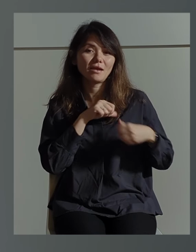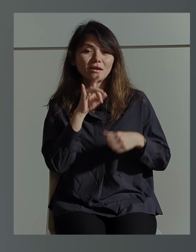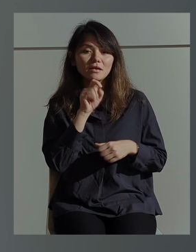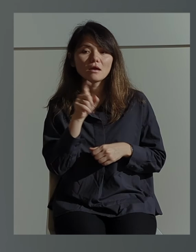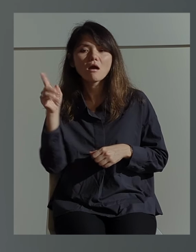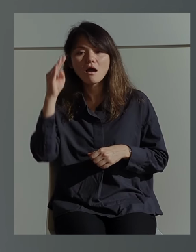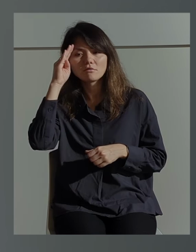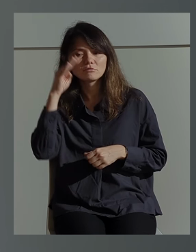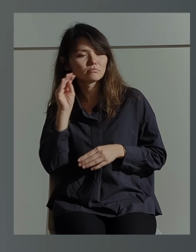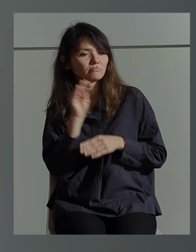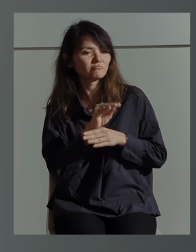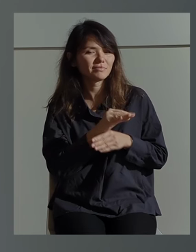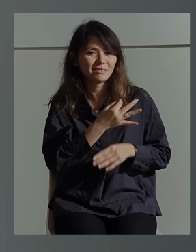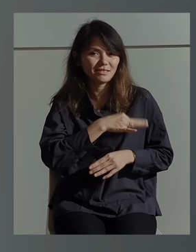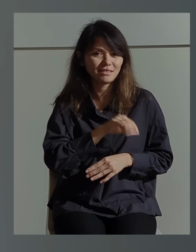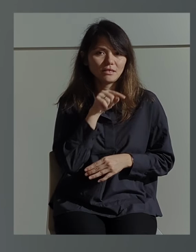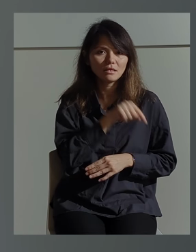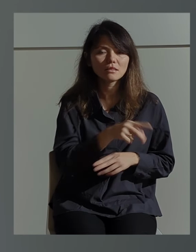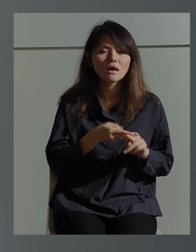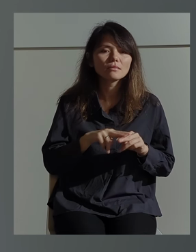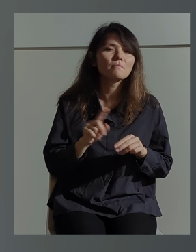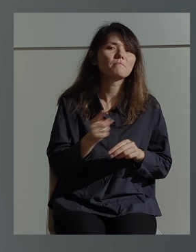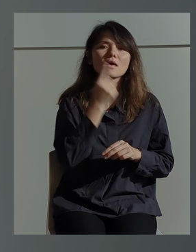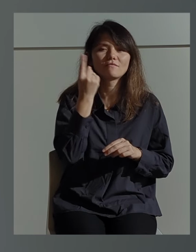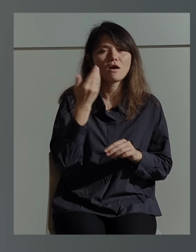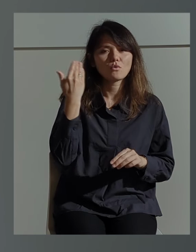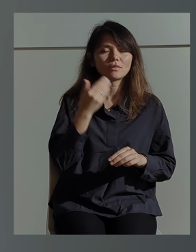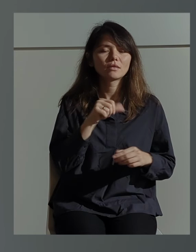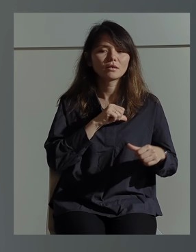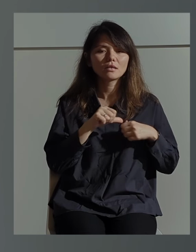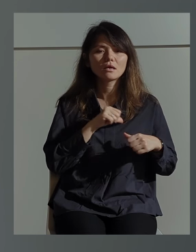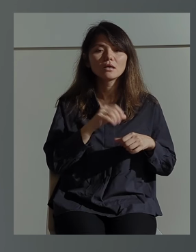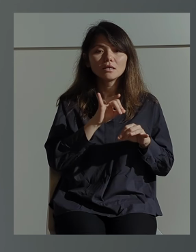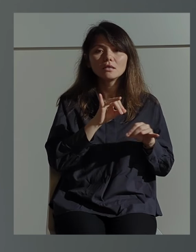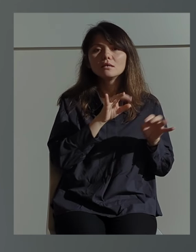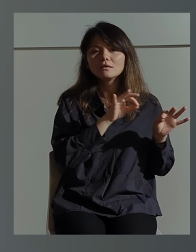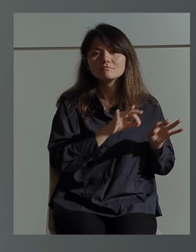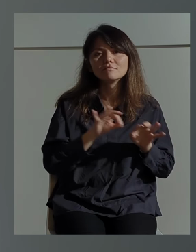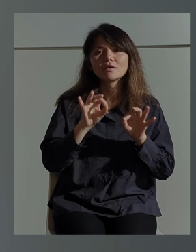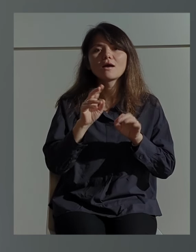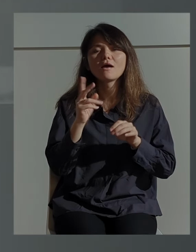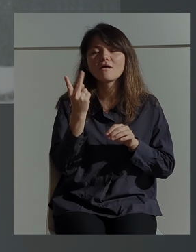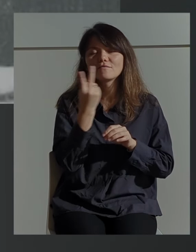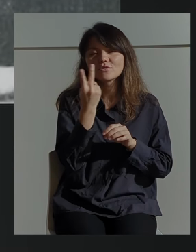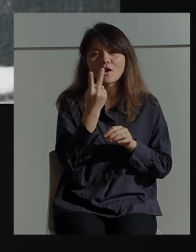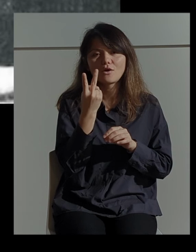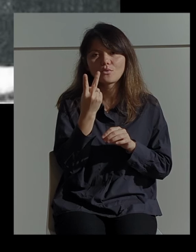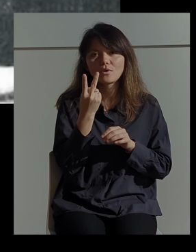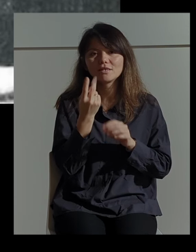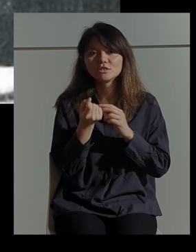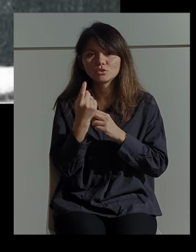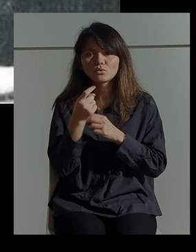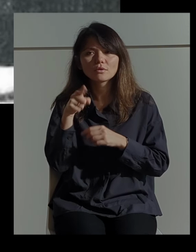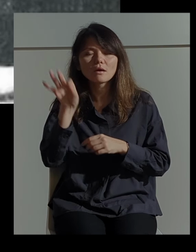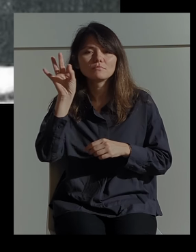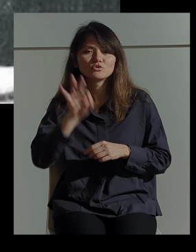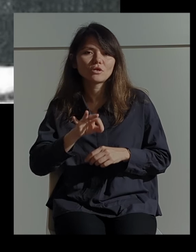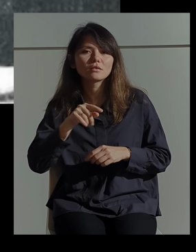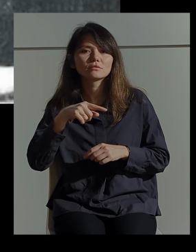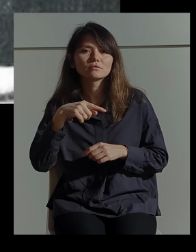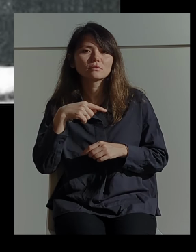обвиняет сына - Это первородный грех что отсылает нас ко второму току который часто говорится